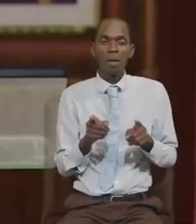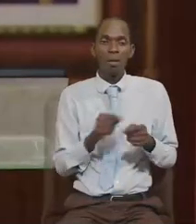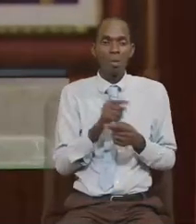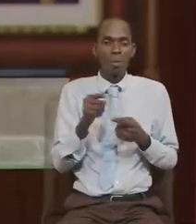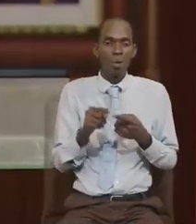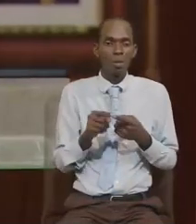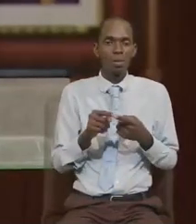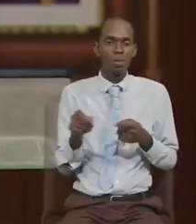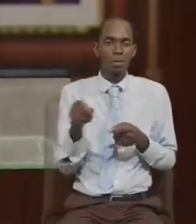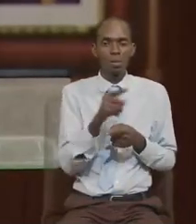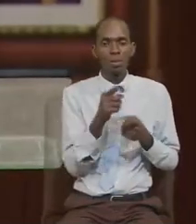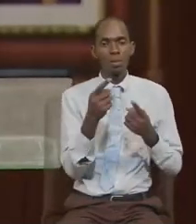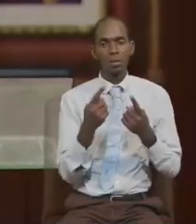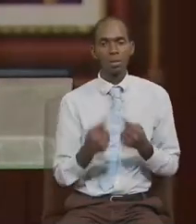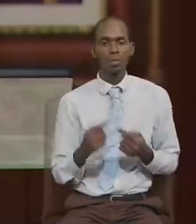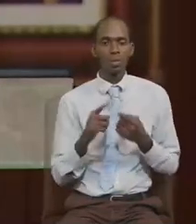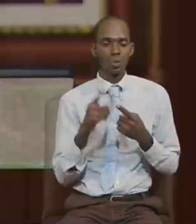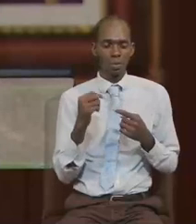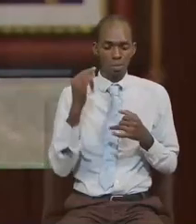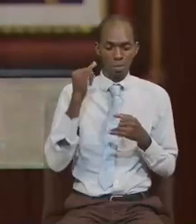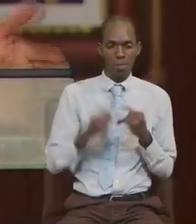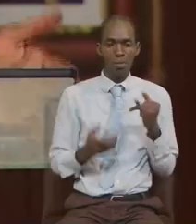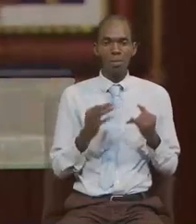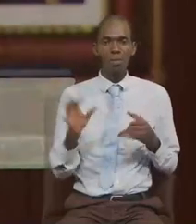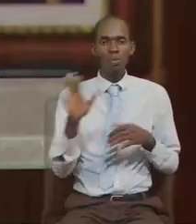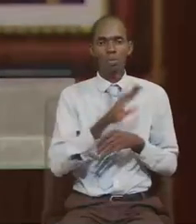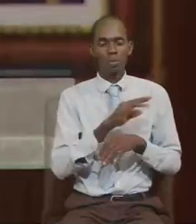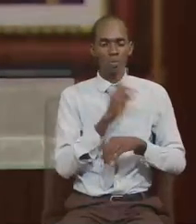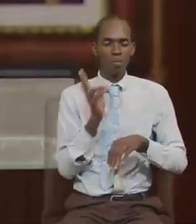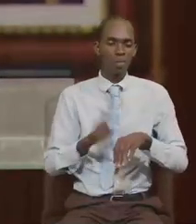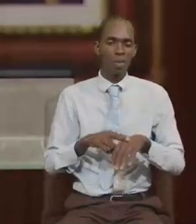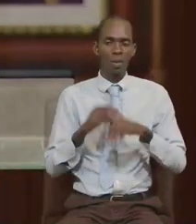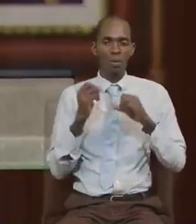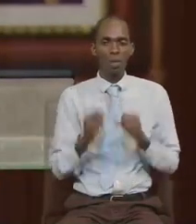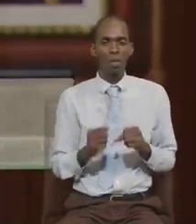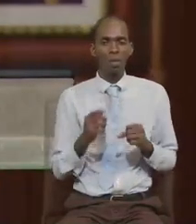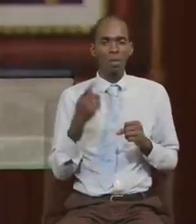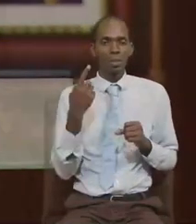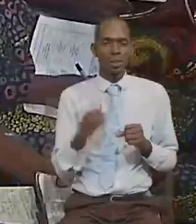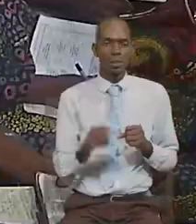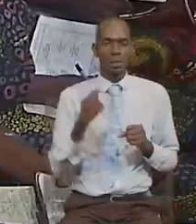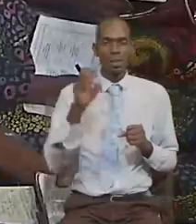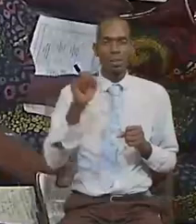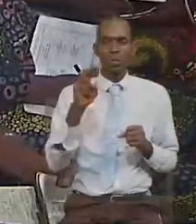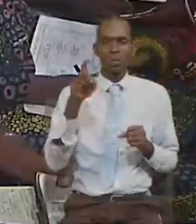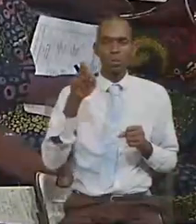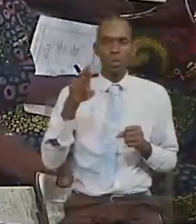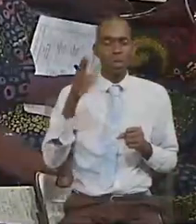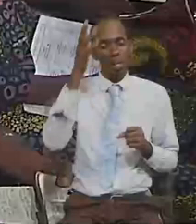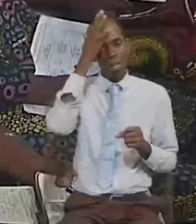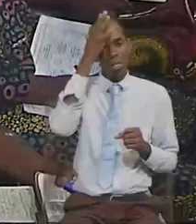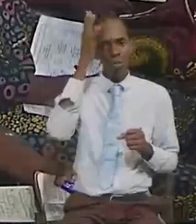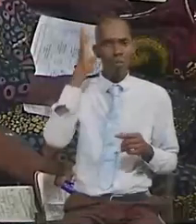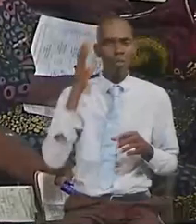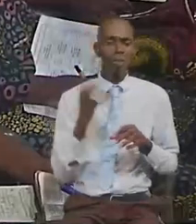à la fin de ta force naturelle, sur le surnaturel prendra le relais.